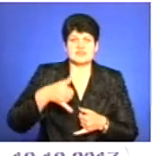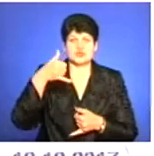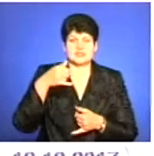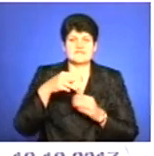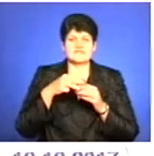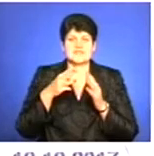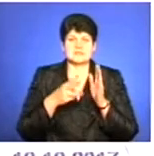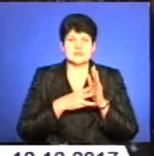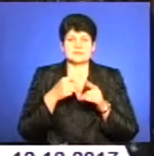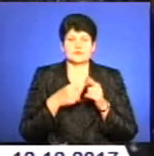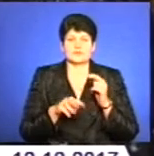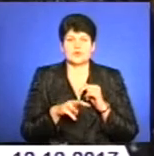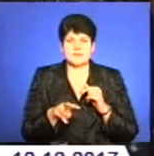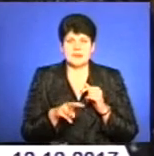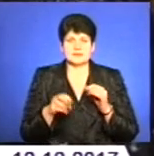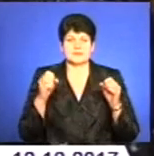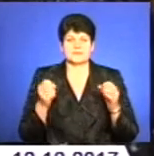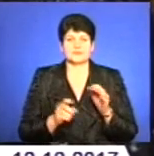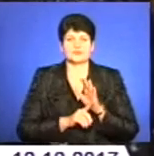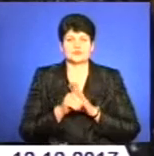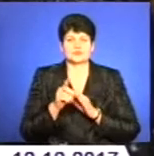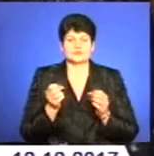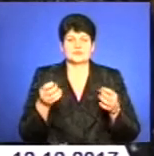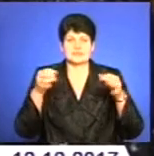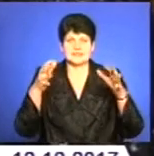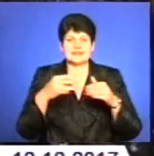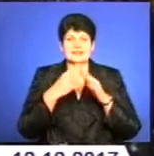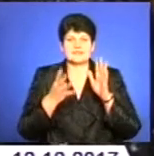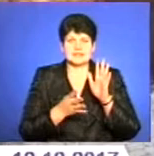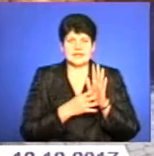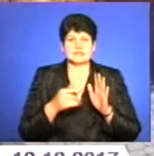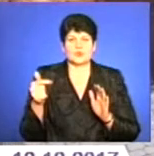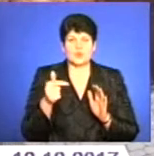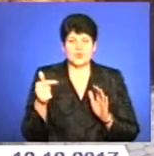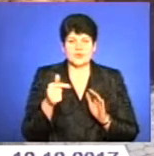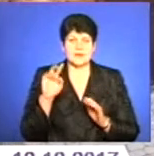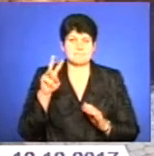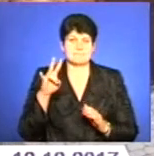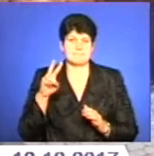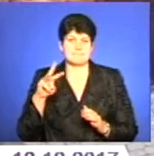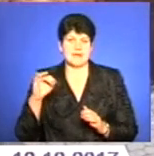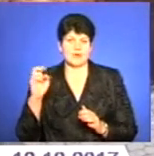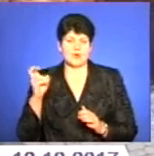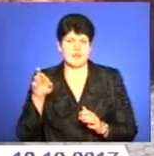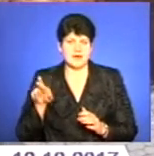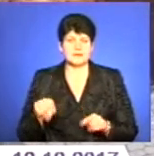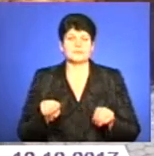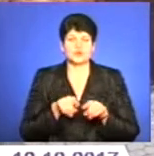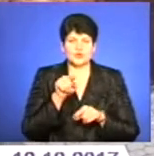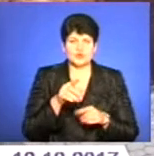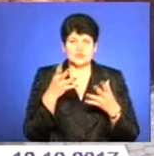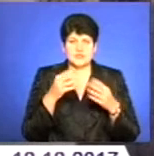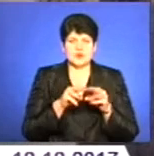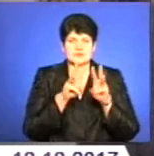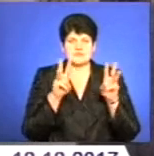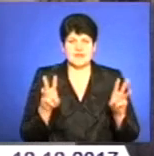18,5 метрів. Засвітять новорічну зелену красуню традиційно 19 грудня на Миколая. Того ж дня також освятять різдвяну